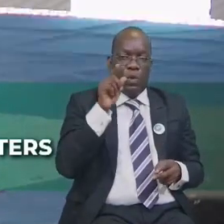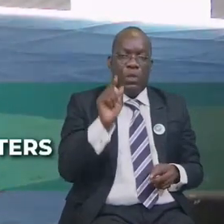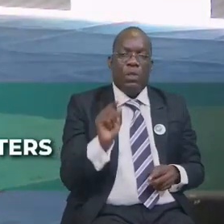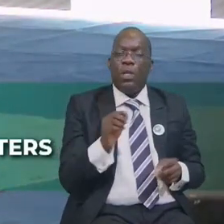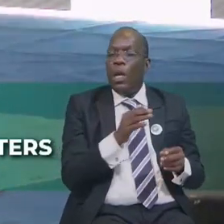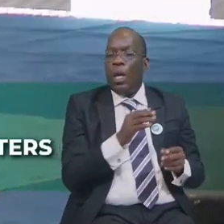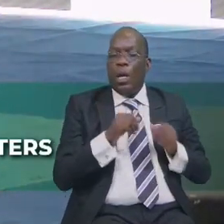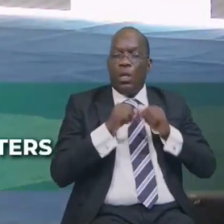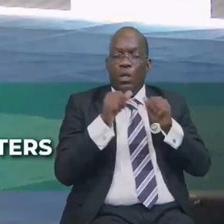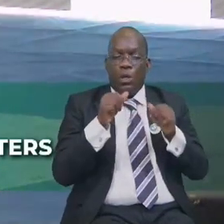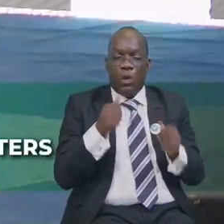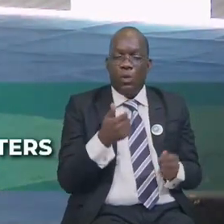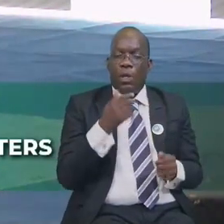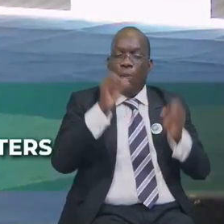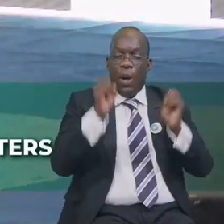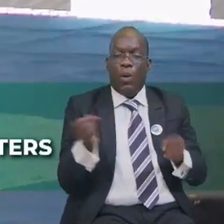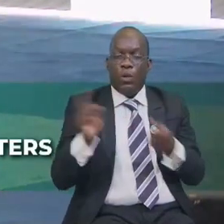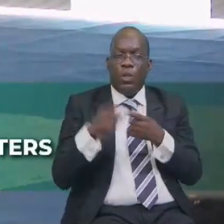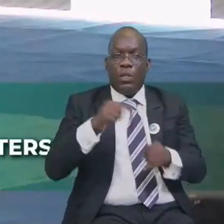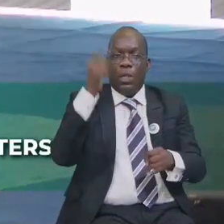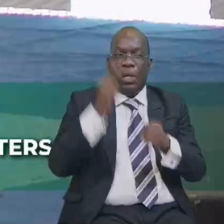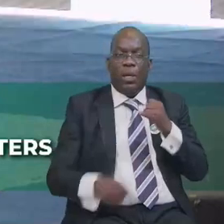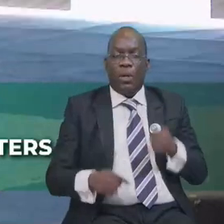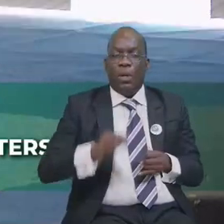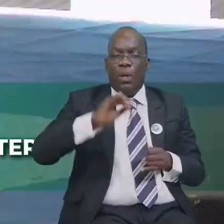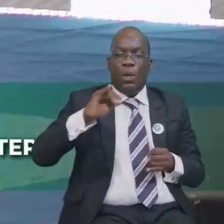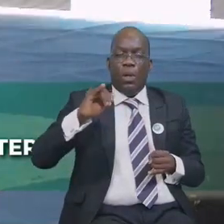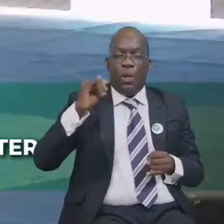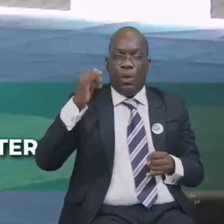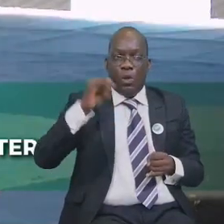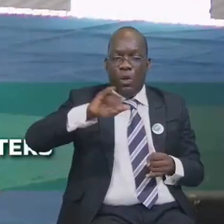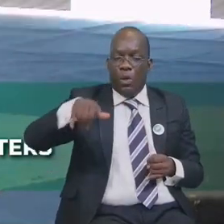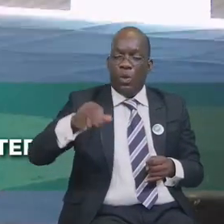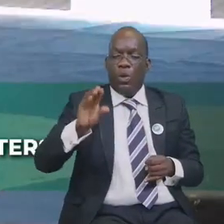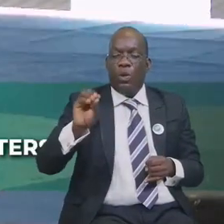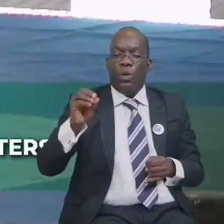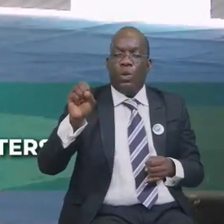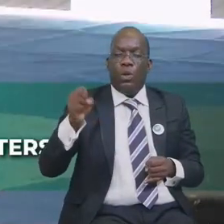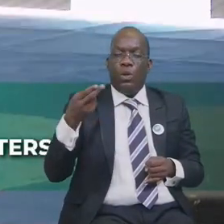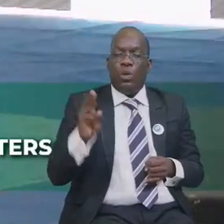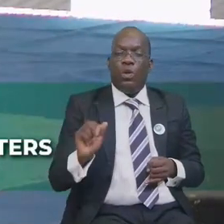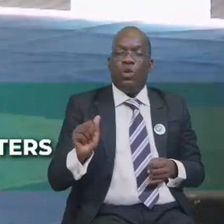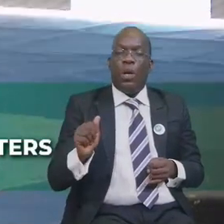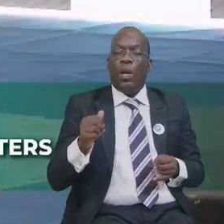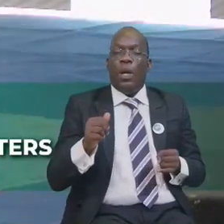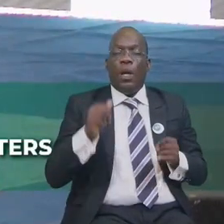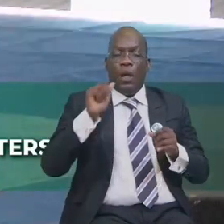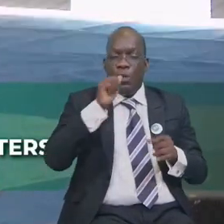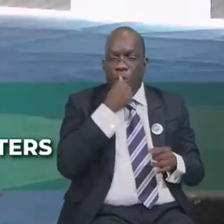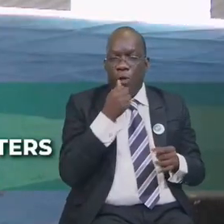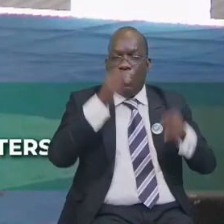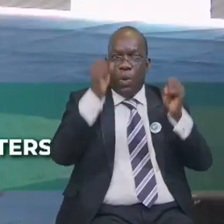fin. Josué, la puissance durable jusqu'à la fin. Élie, la